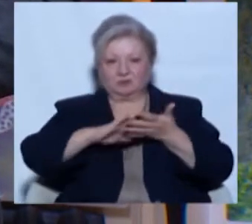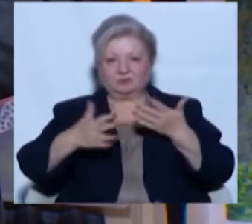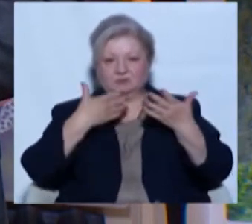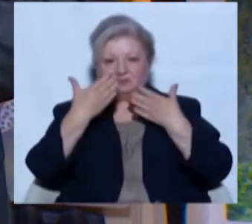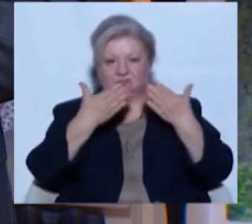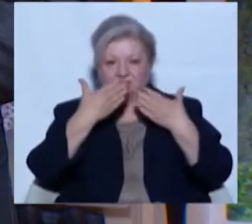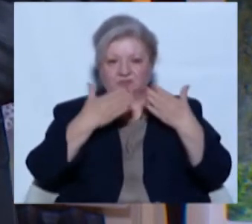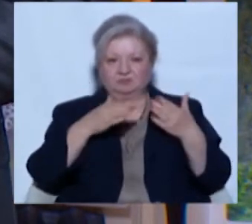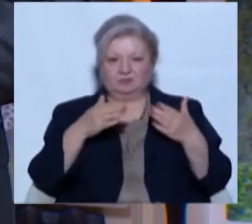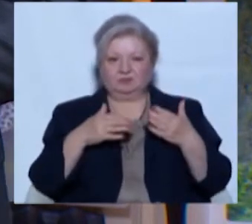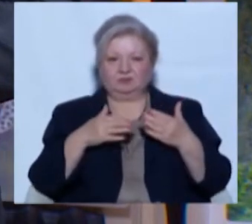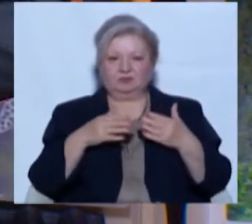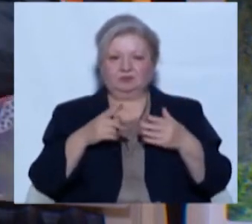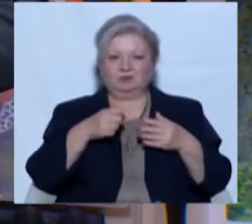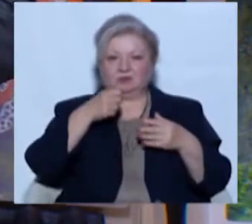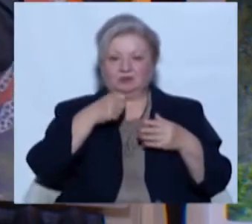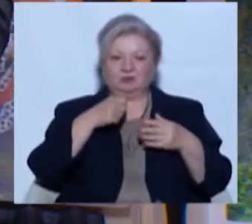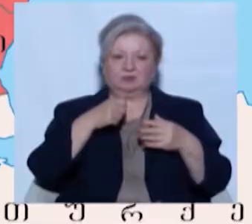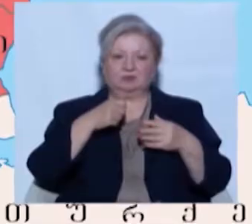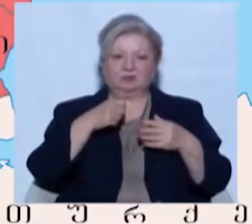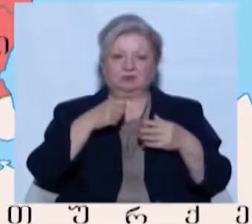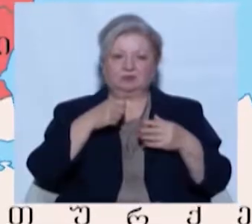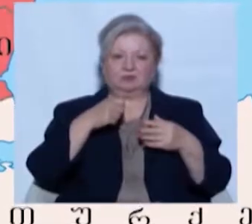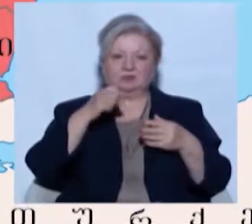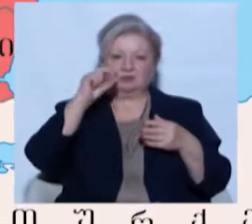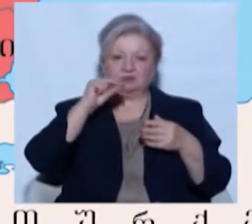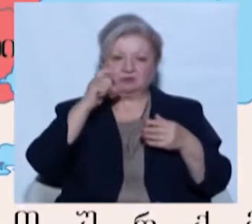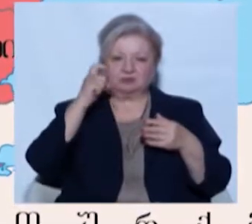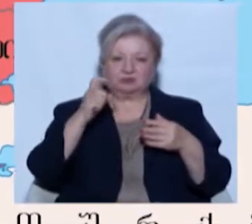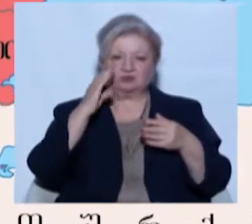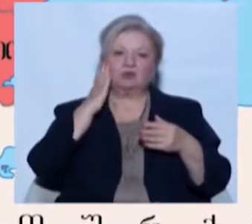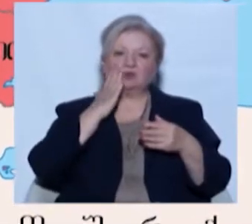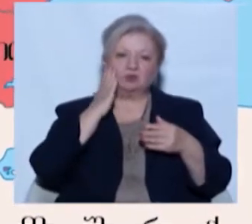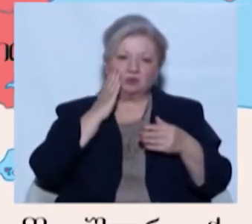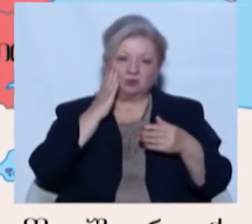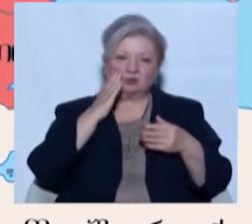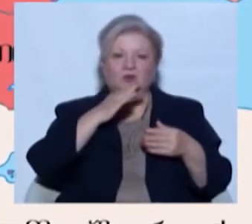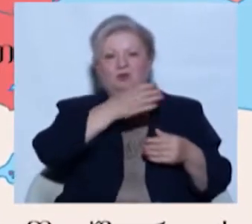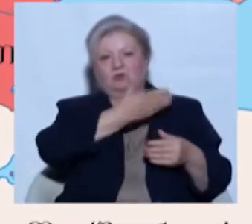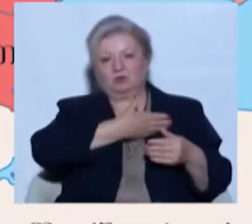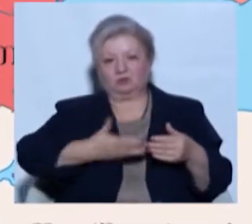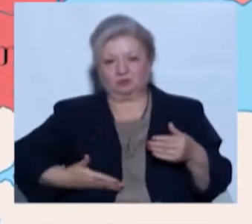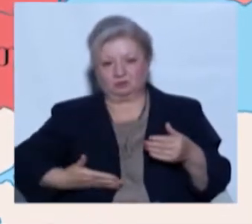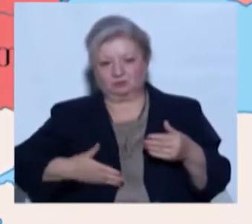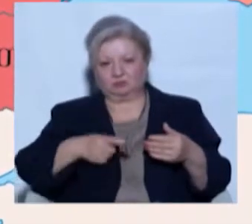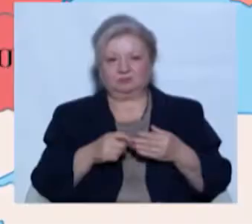და ვისაუბრებთ ჩეხოსლოვაკიაზე რუმინეთზე და იუგოსლავიაზე